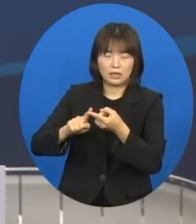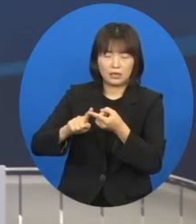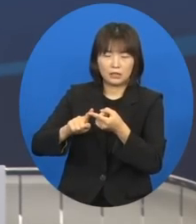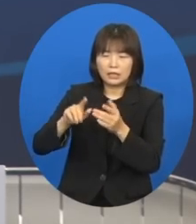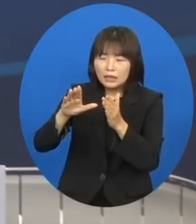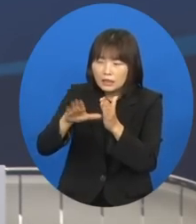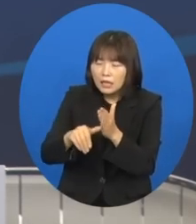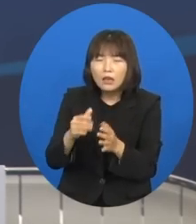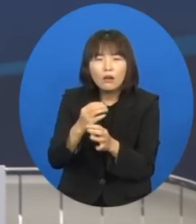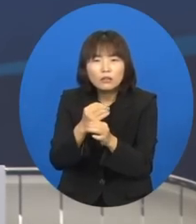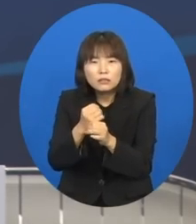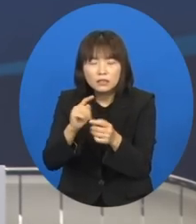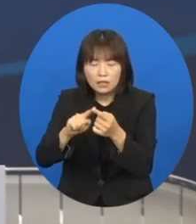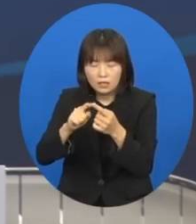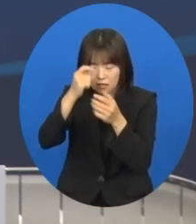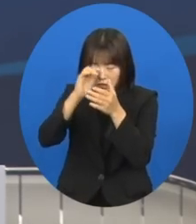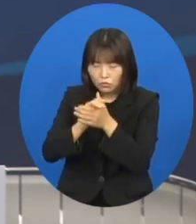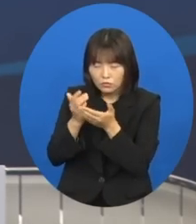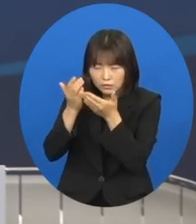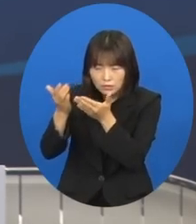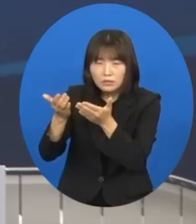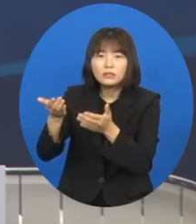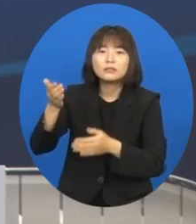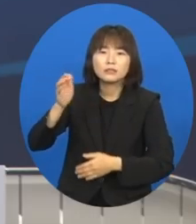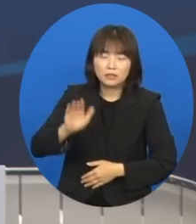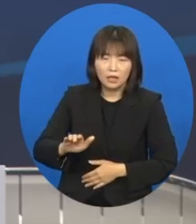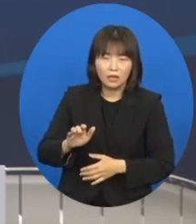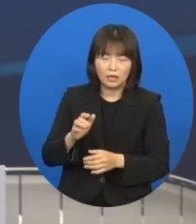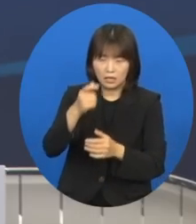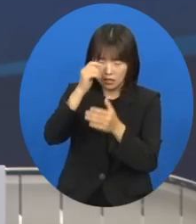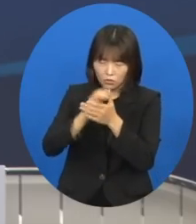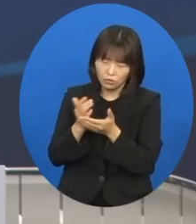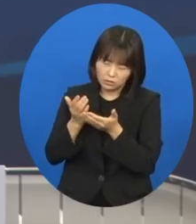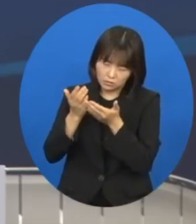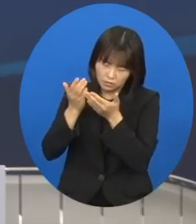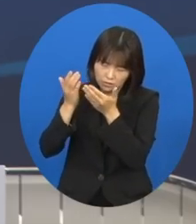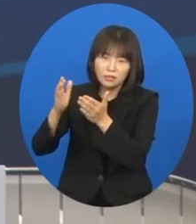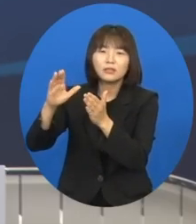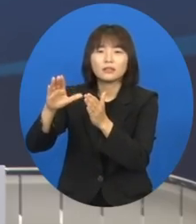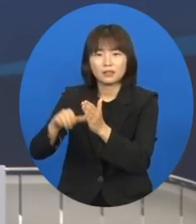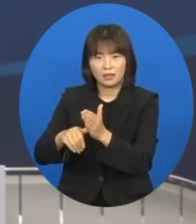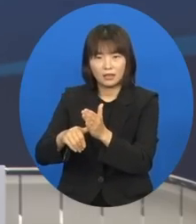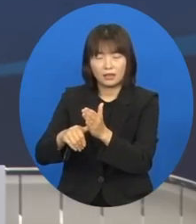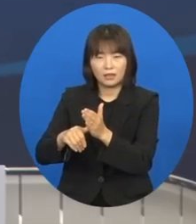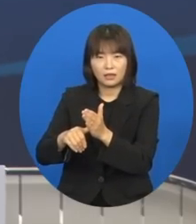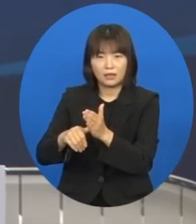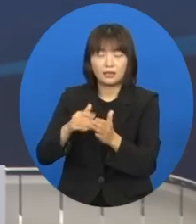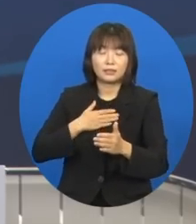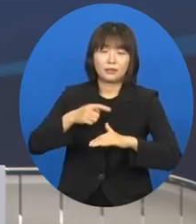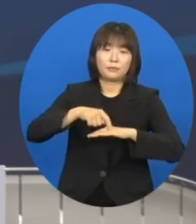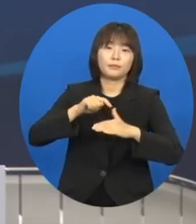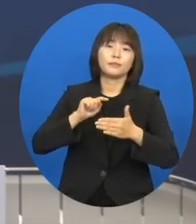있는데 계속해서 기도를 더 깊이 하면 할수록 제 마음에